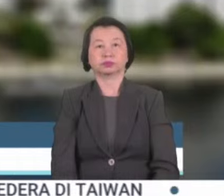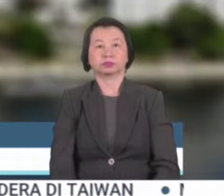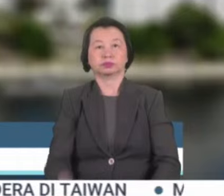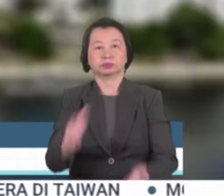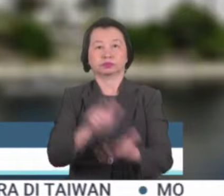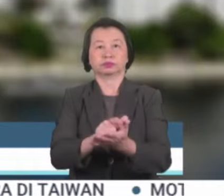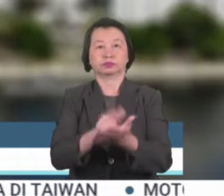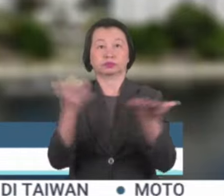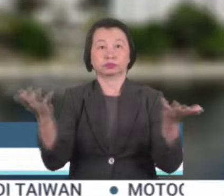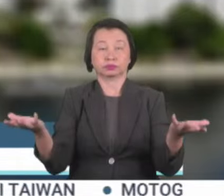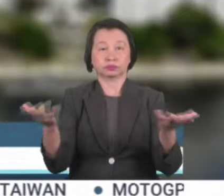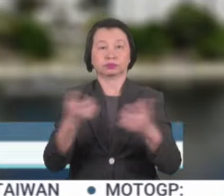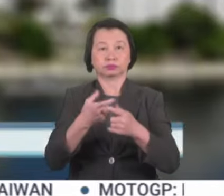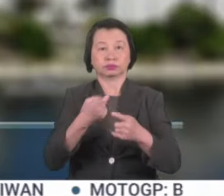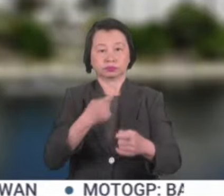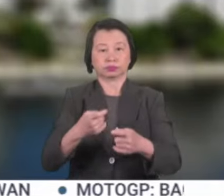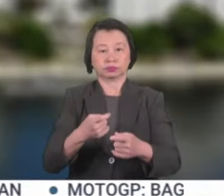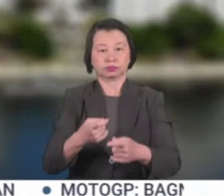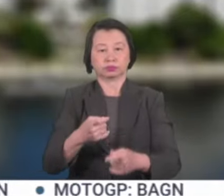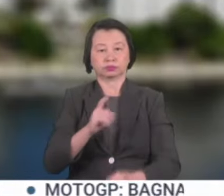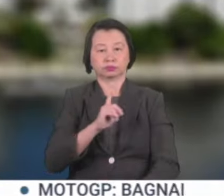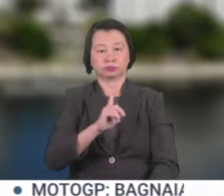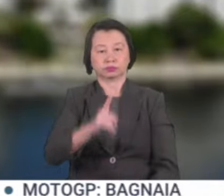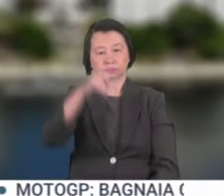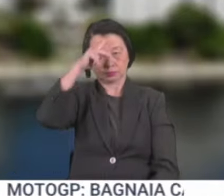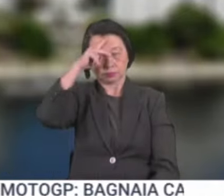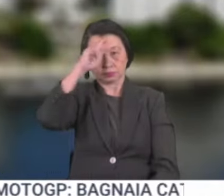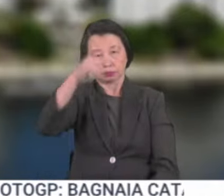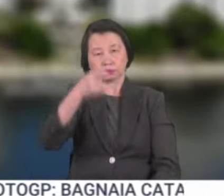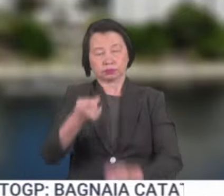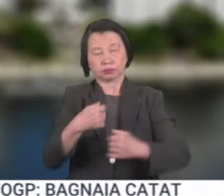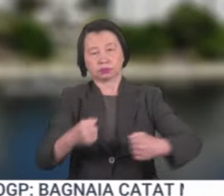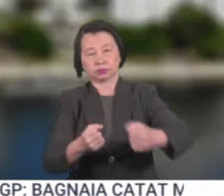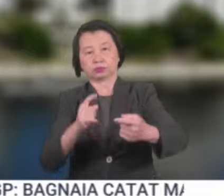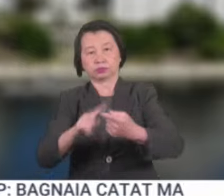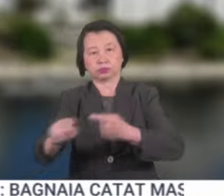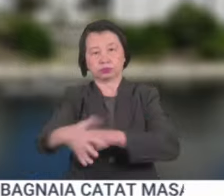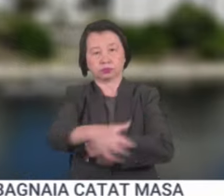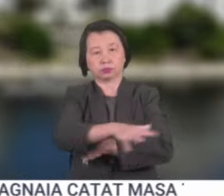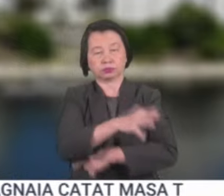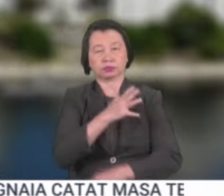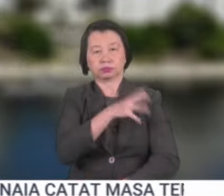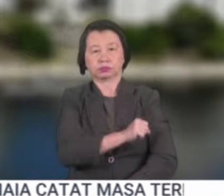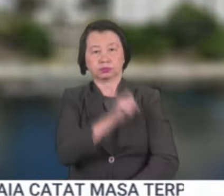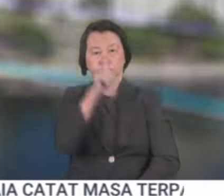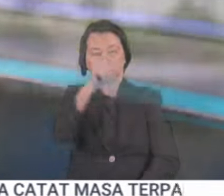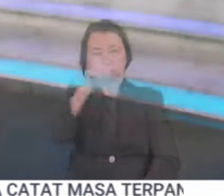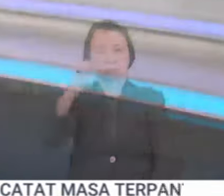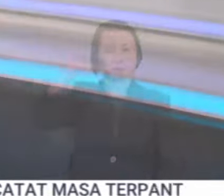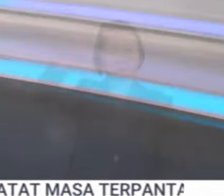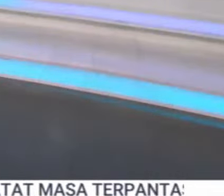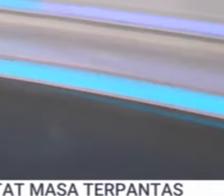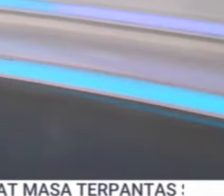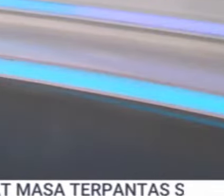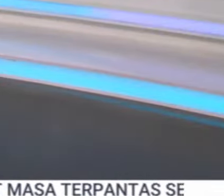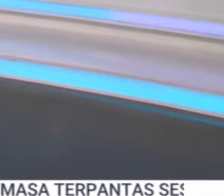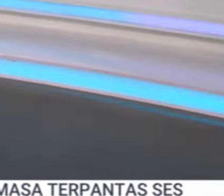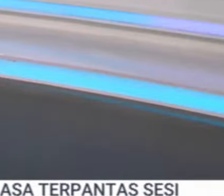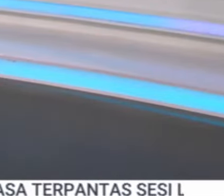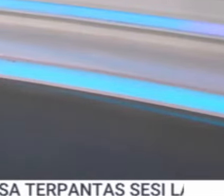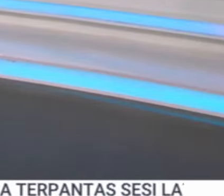Laporan itu mengakhiri lintas langsung dari Kompleks Islam Putrajaya. Dari sungai ke segara, Palestin pasti merdeka.